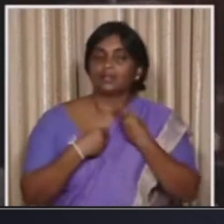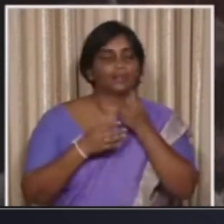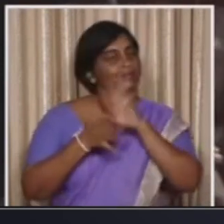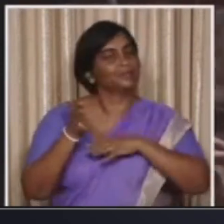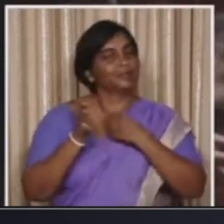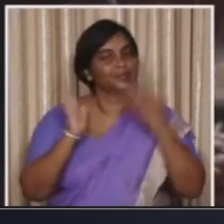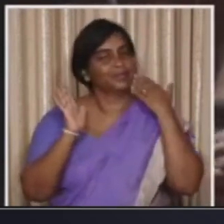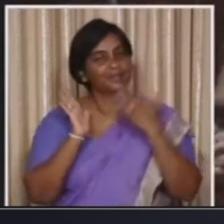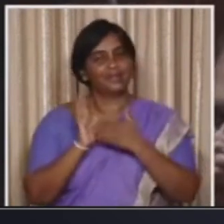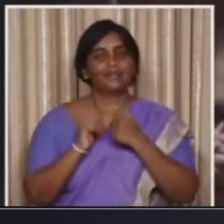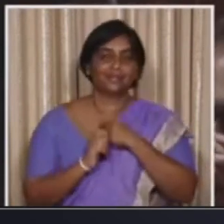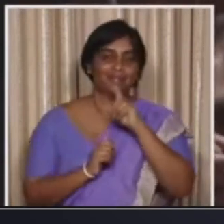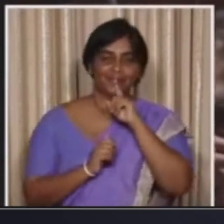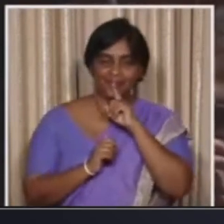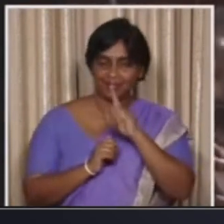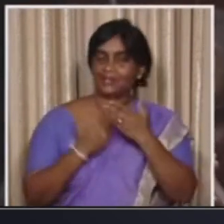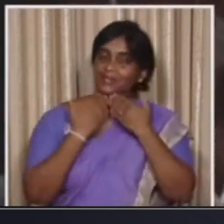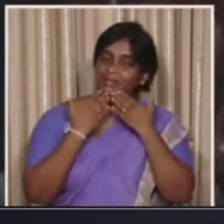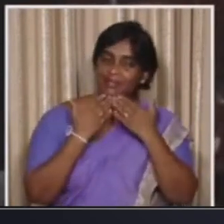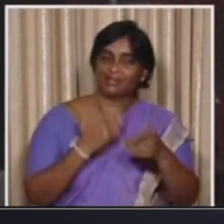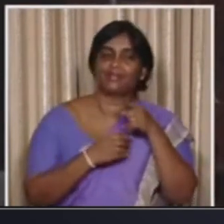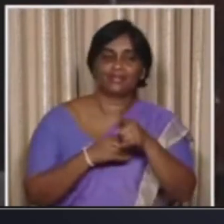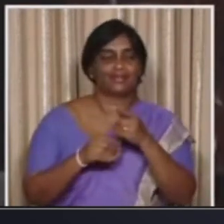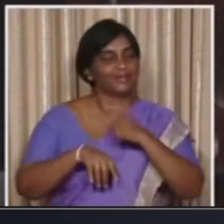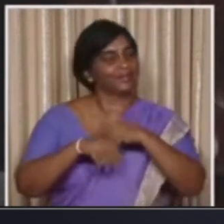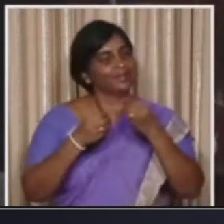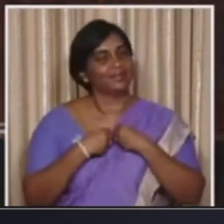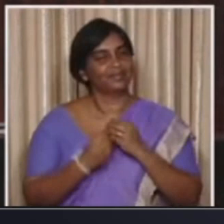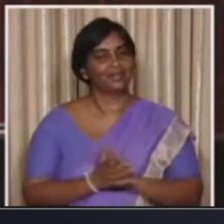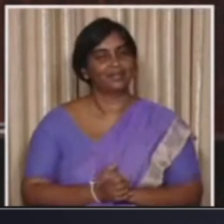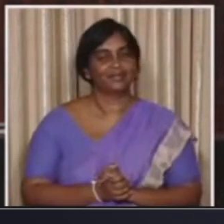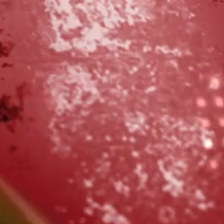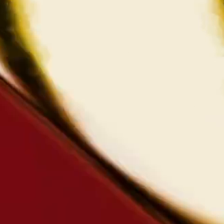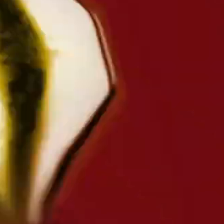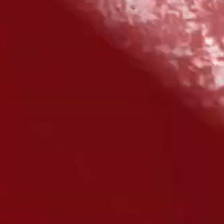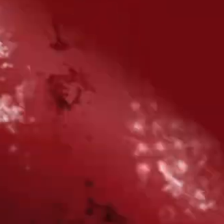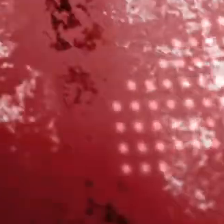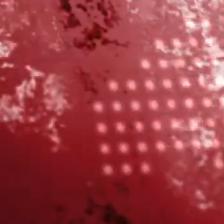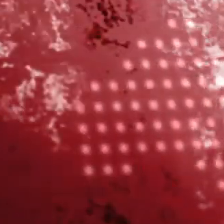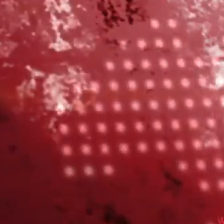තියන්නේ කියලා මම ඔබතුමාට කියනවා. ස්තුතිය ඔබතුමාට කාලය ලබා දුන්නාට. ස්තුතිය.